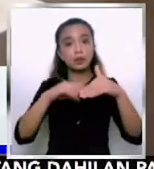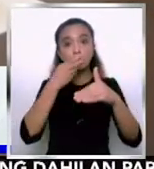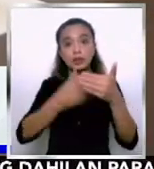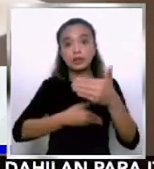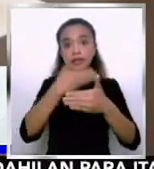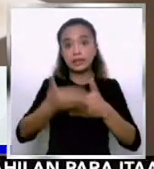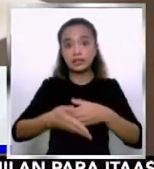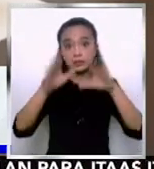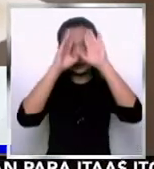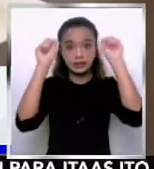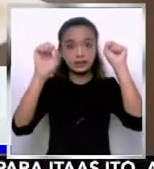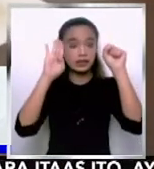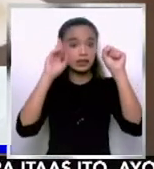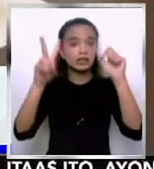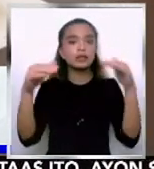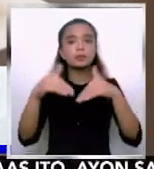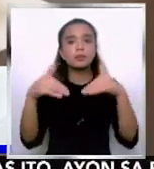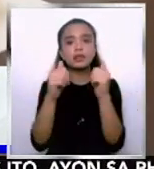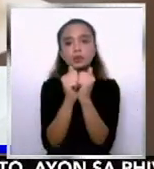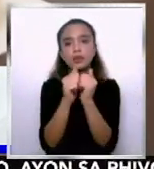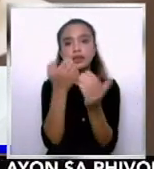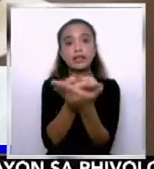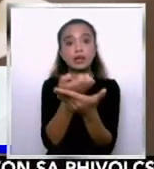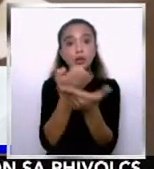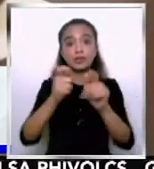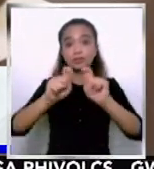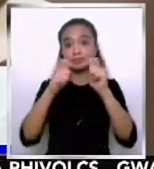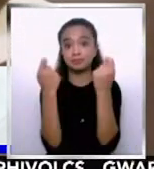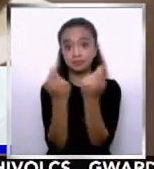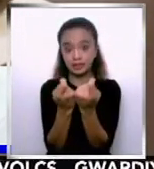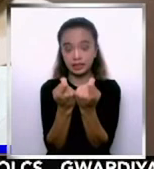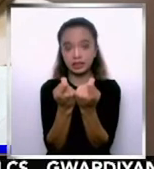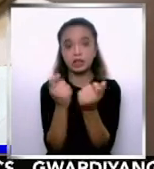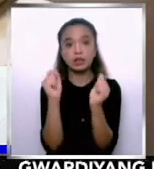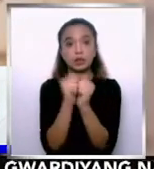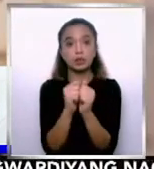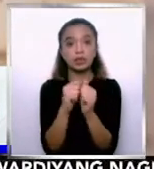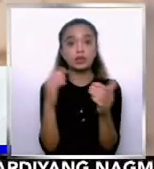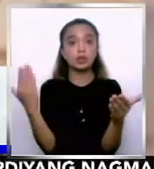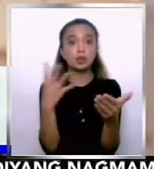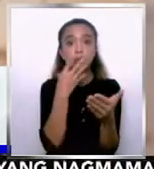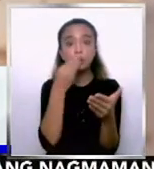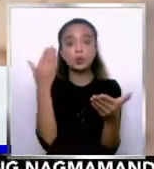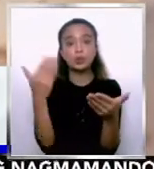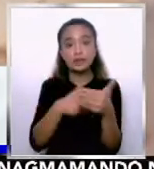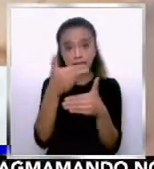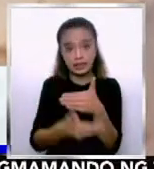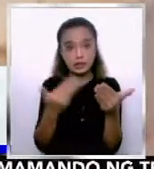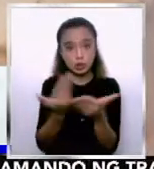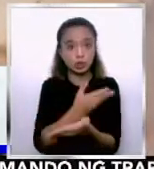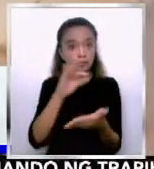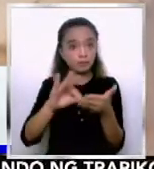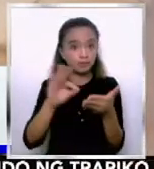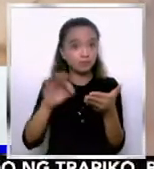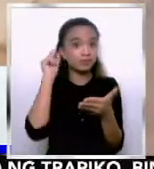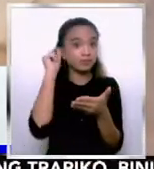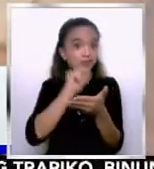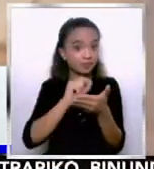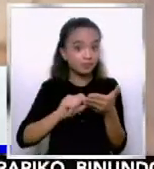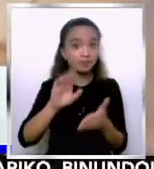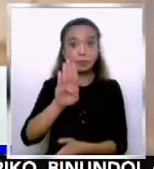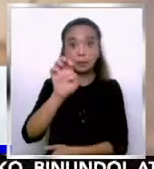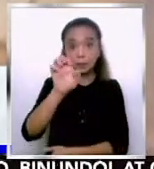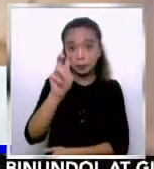ang mga miyembro ng kanyang economic team sa pangunguna ni incoming Finance Secretary Benjamin Jokno. Dito inisa-isa ni Marcos ang mga prioridad niya